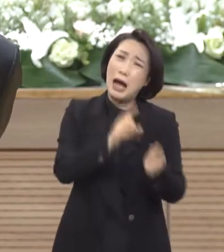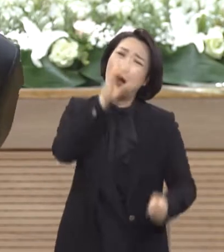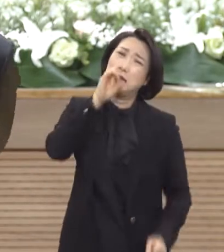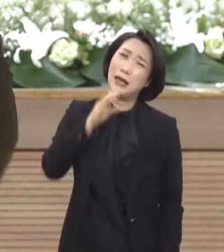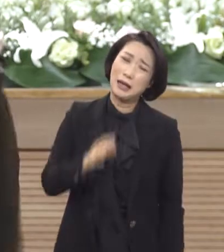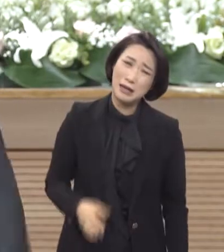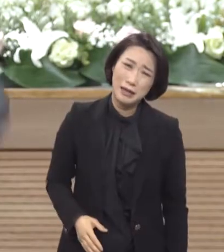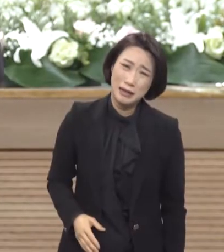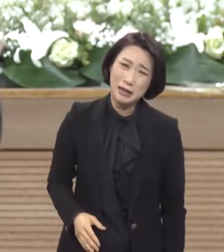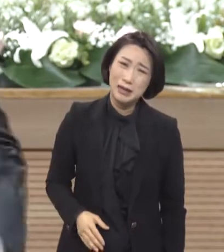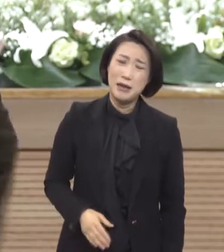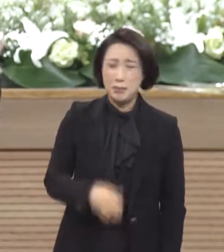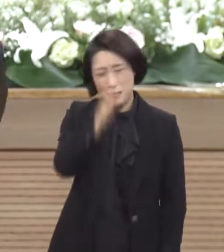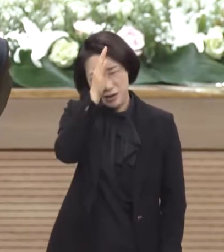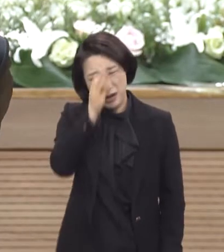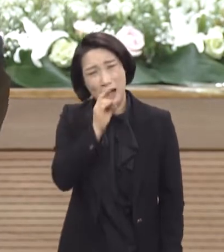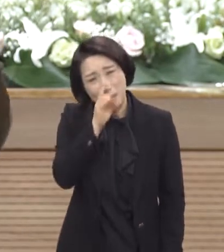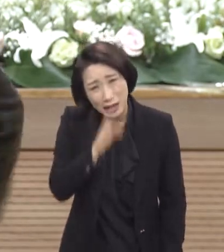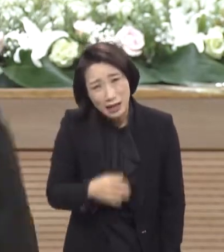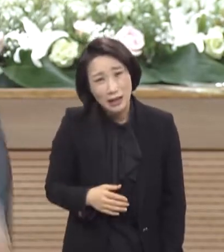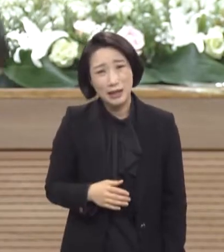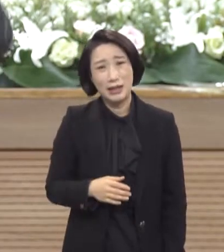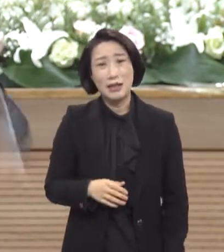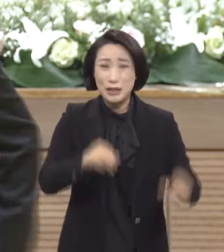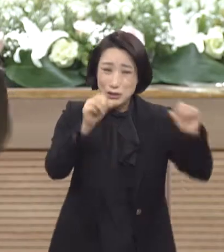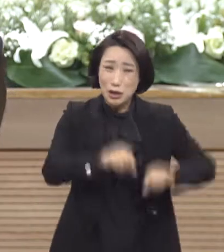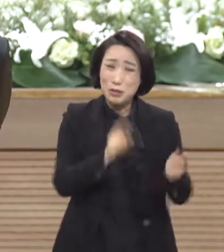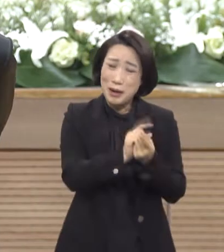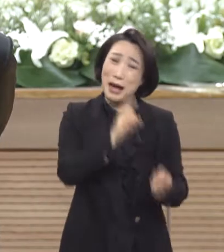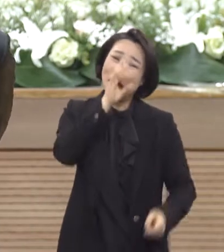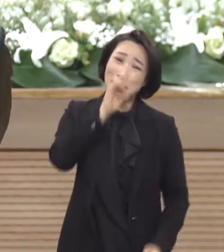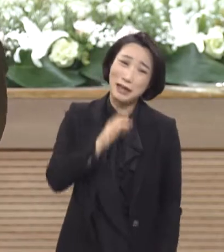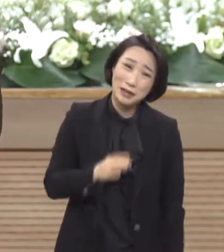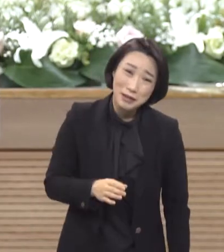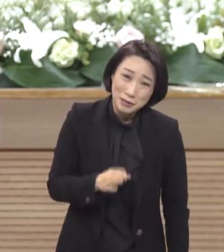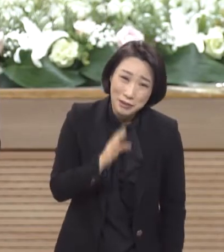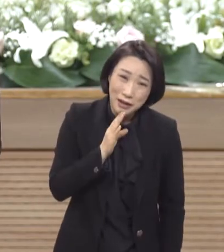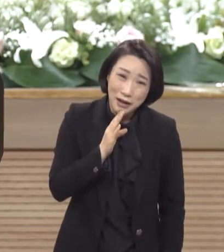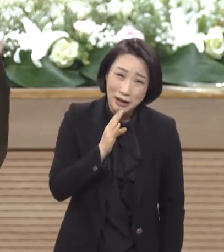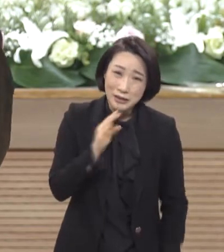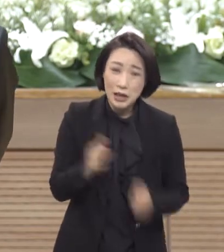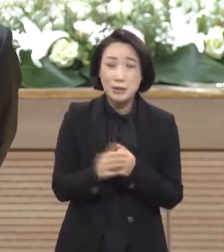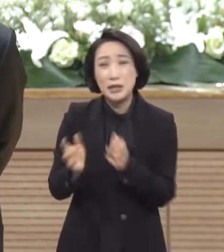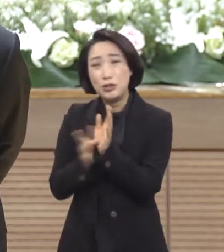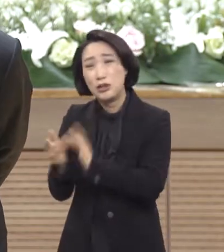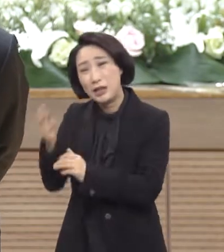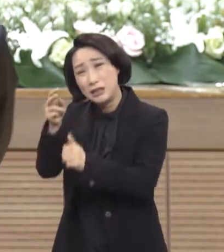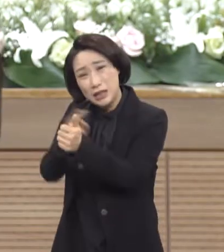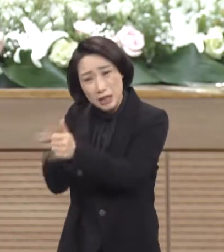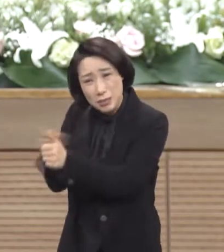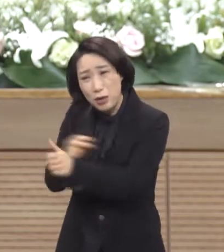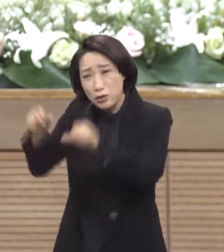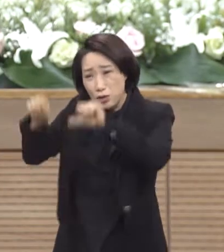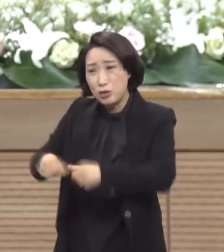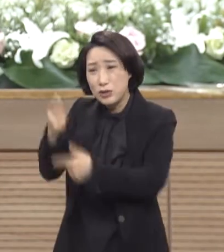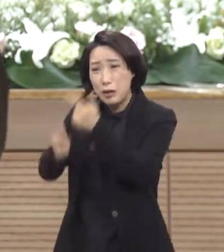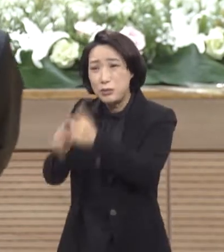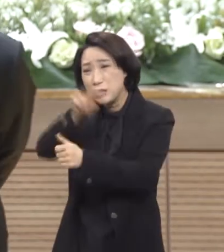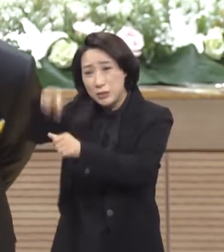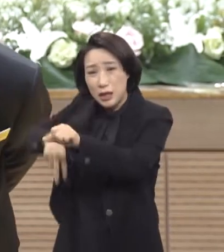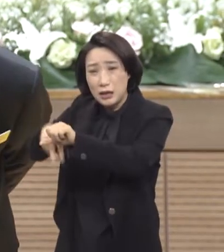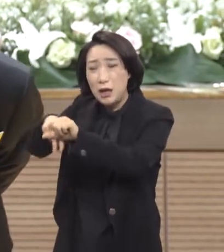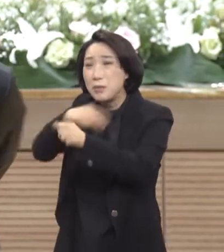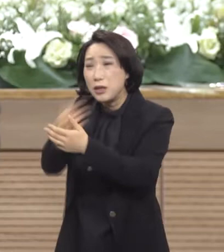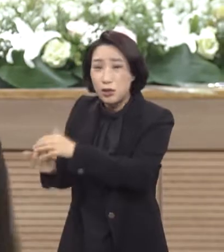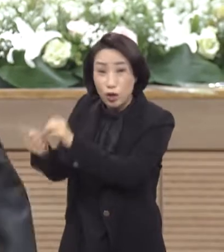돼. 병들면 안 돼. 저주받으면 안 돼. 해서 채찍에 맞고 저주의 나무에 달리고 십자가에